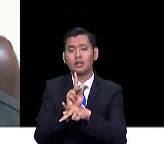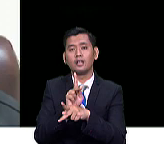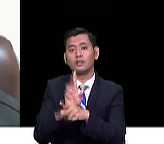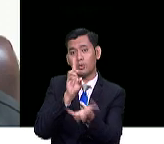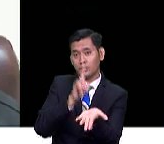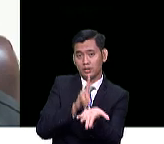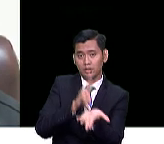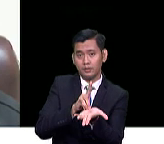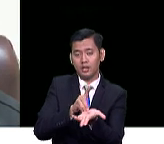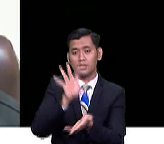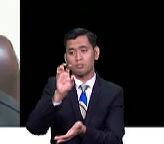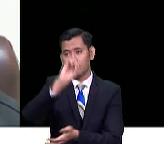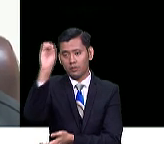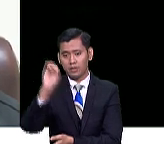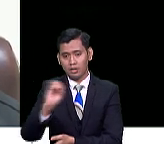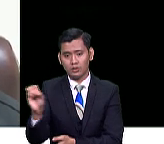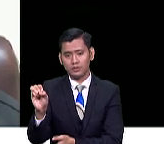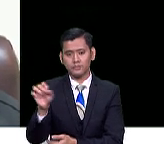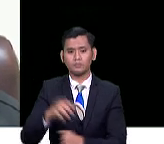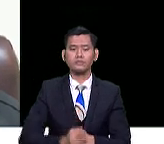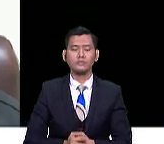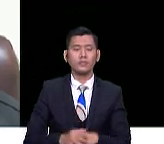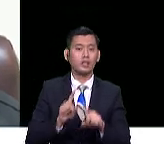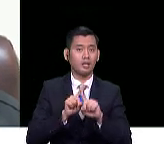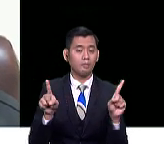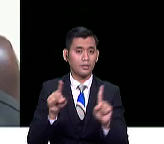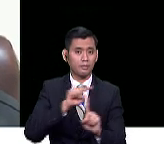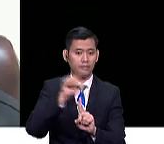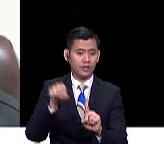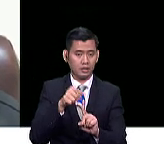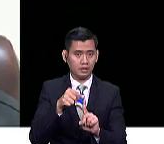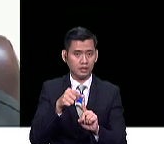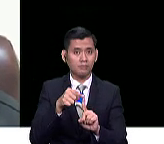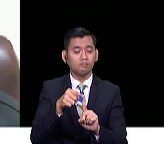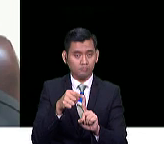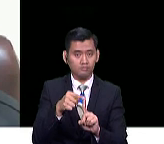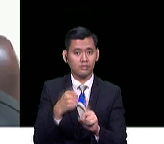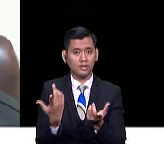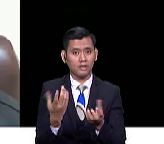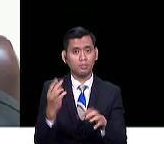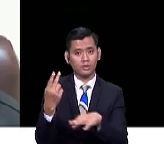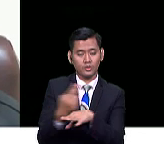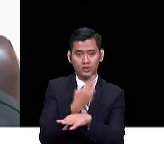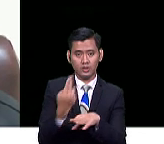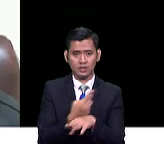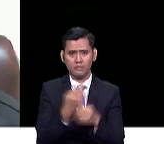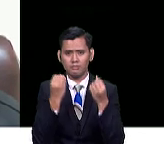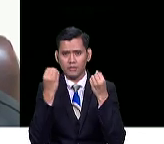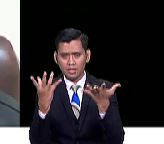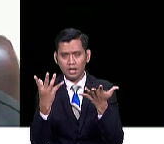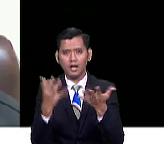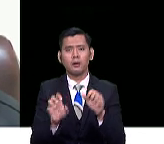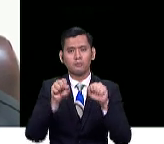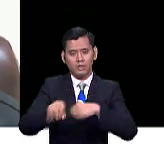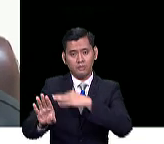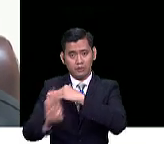masa 10 minggu ke bawah lah. Tapi bila kandungan itu lebih besar, maka kemungkinan besar dia akan berbahaya pun